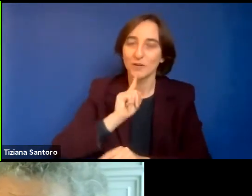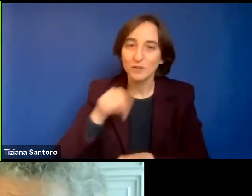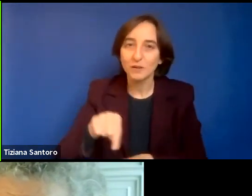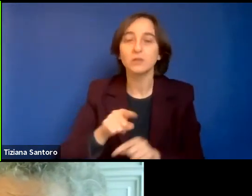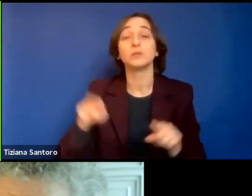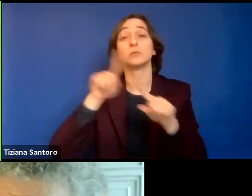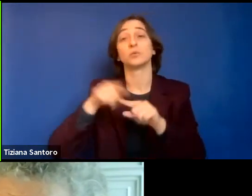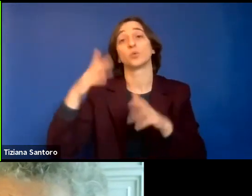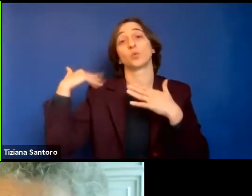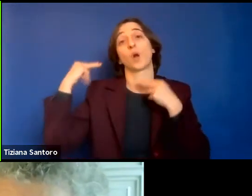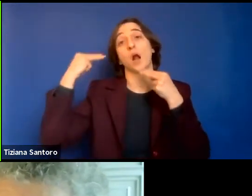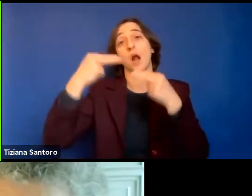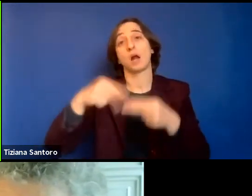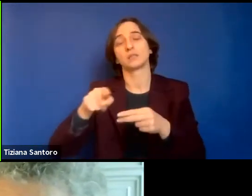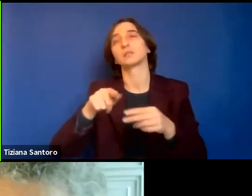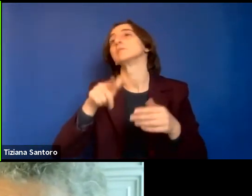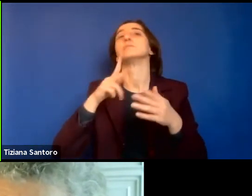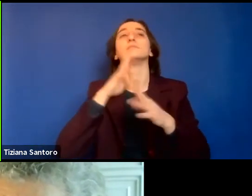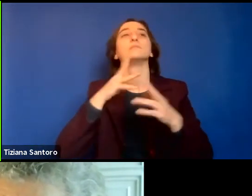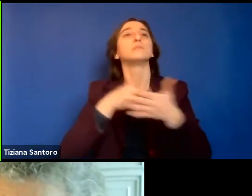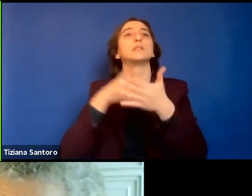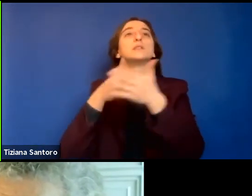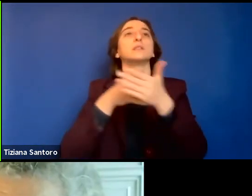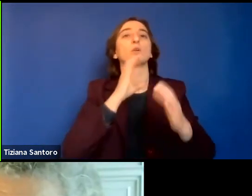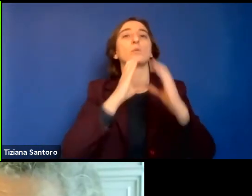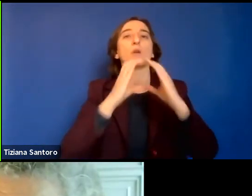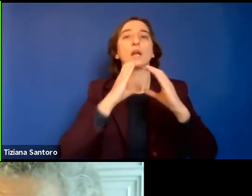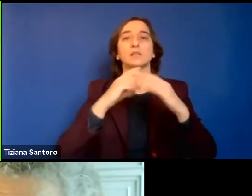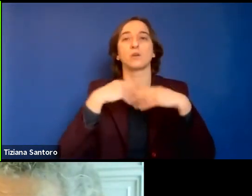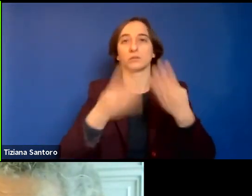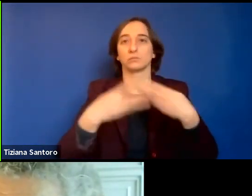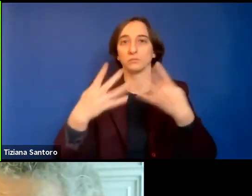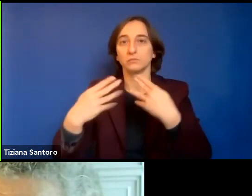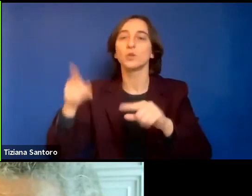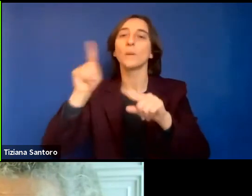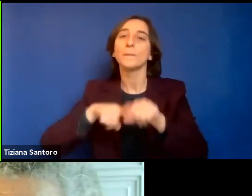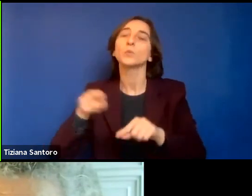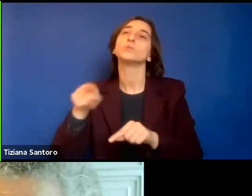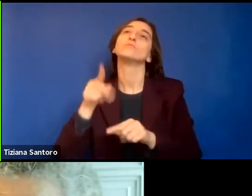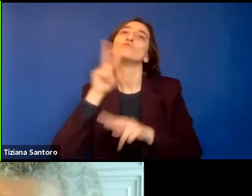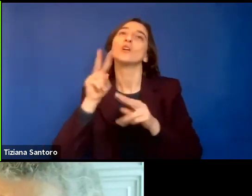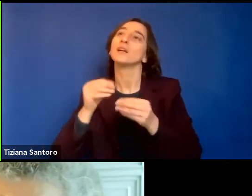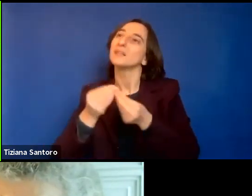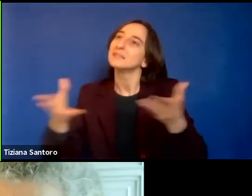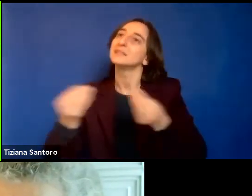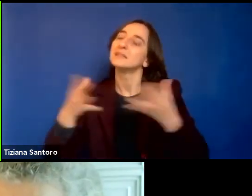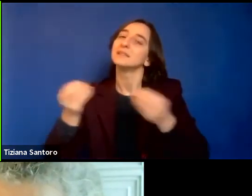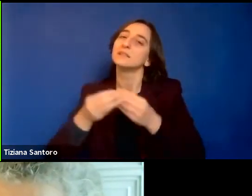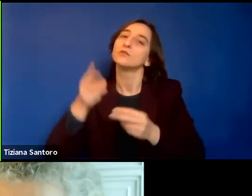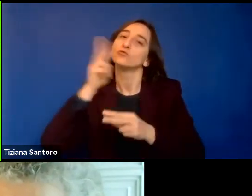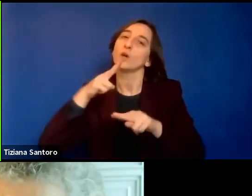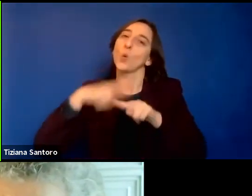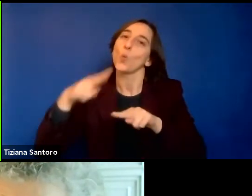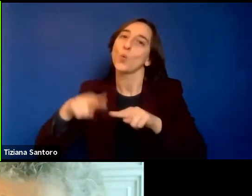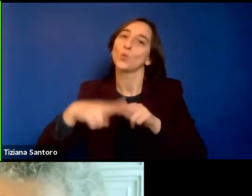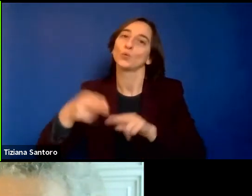della comunicazione e per la diffusione della buona pratica della sottotitolazione in diretta e nei materiali